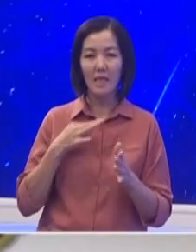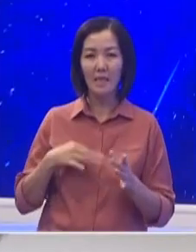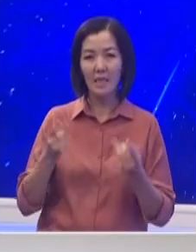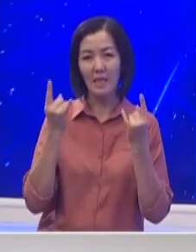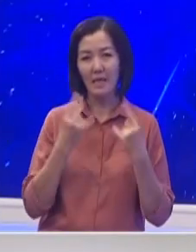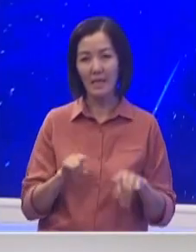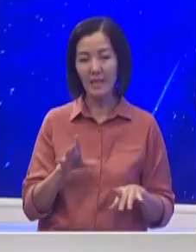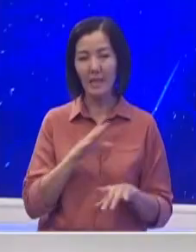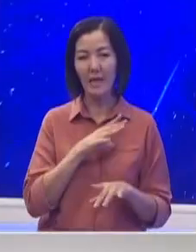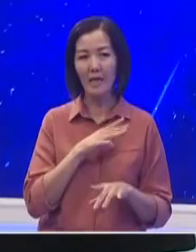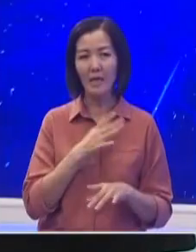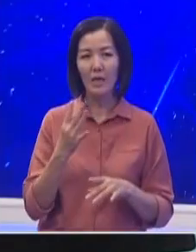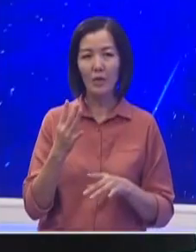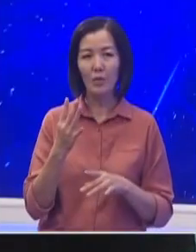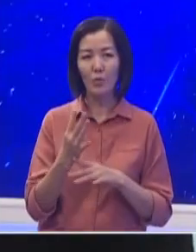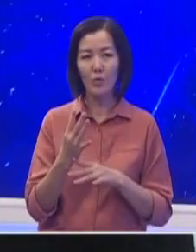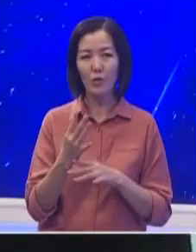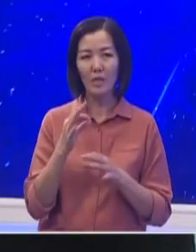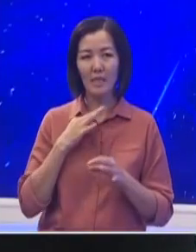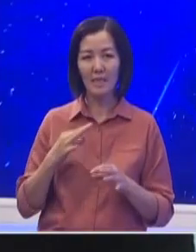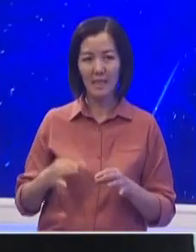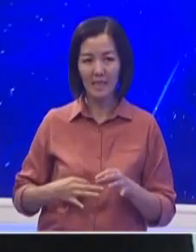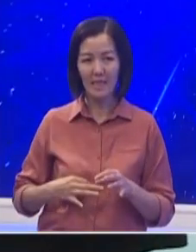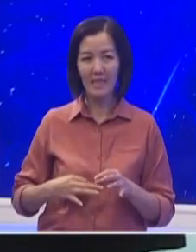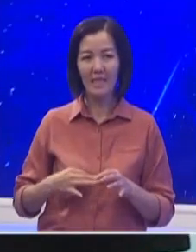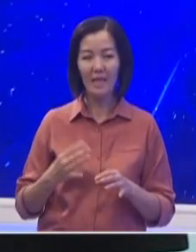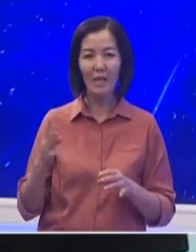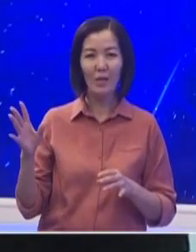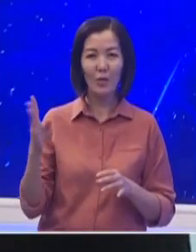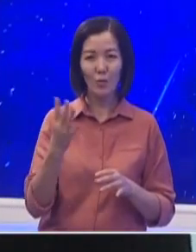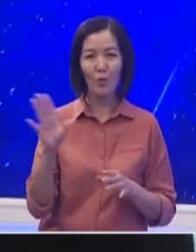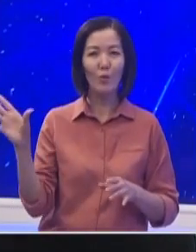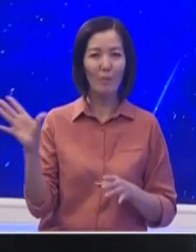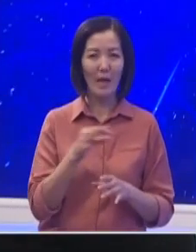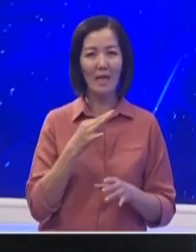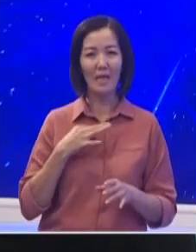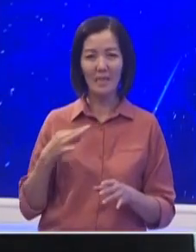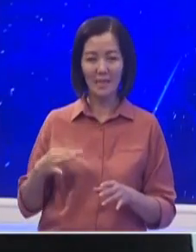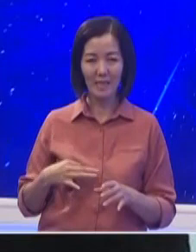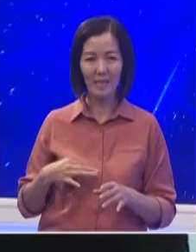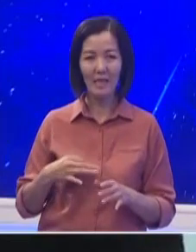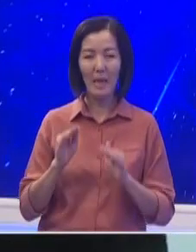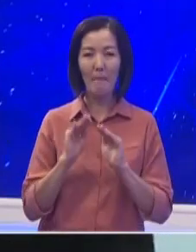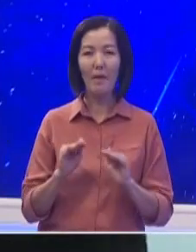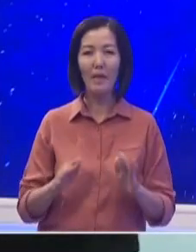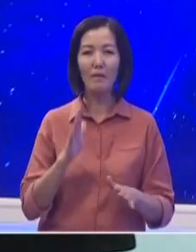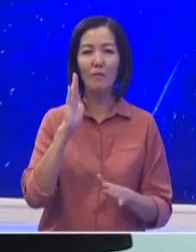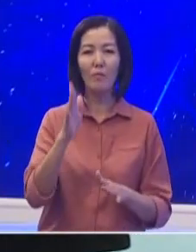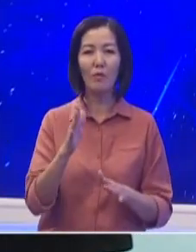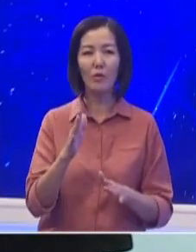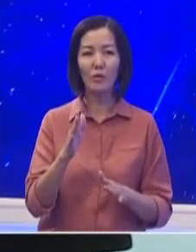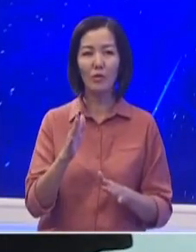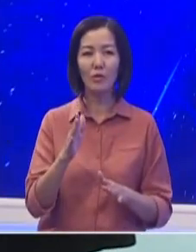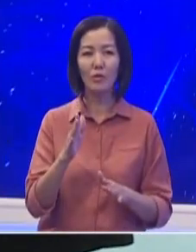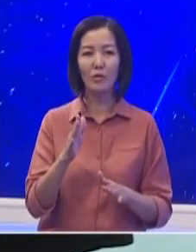келдім. 4-ші балам, 4-ші ұл балам, 4-де ұл. Осы балаларының болашағы үшін кеше босан